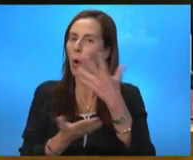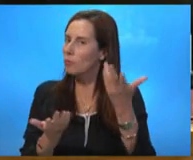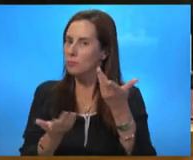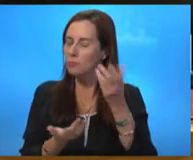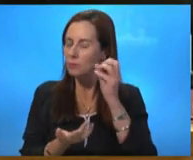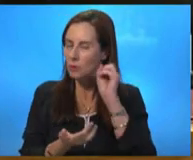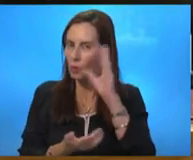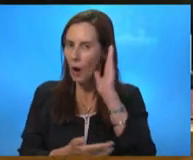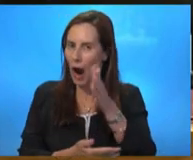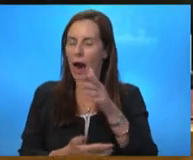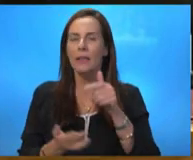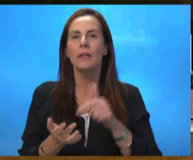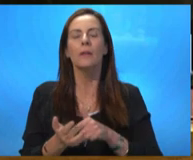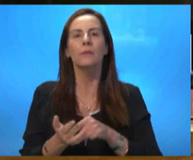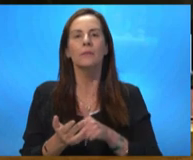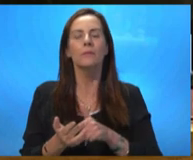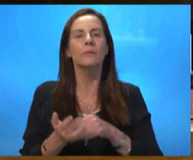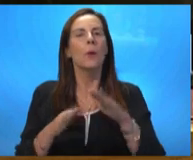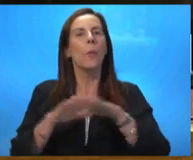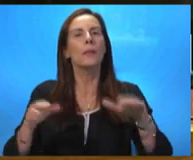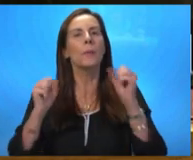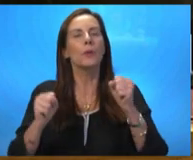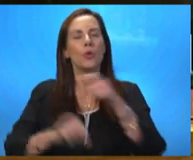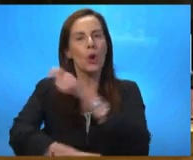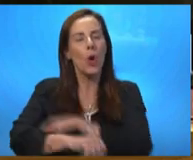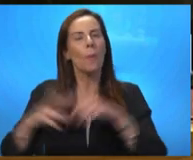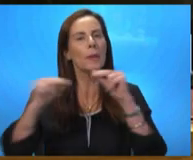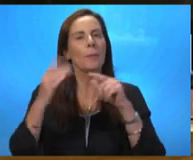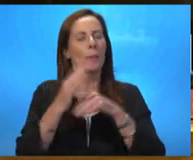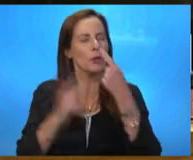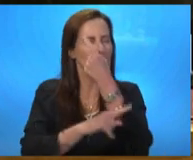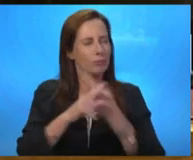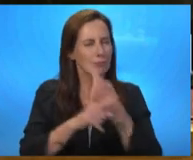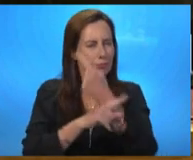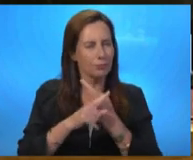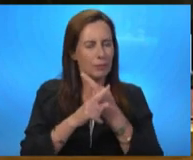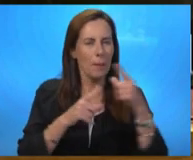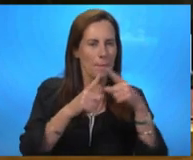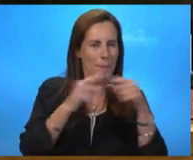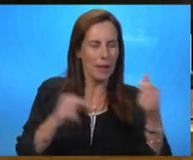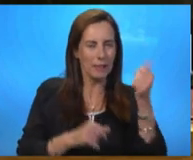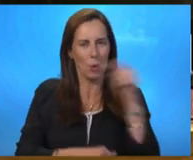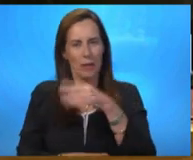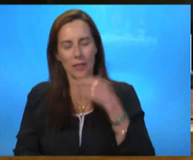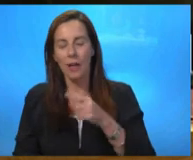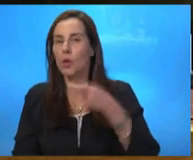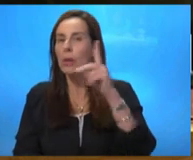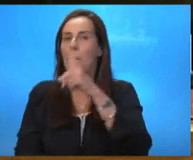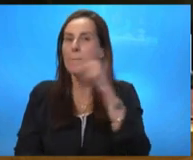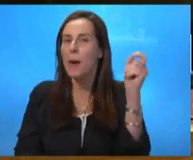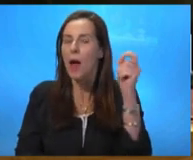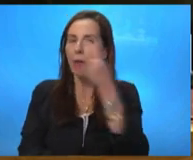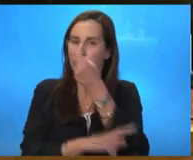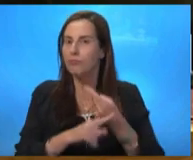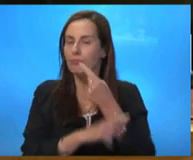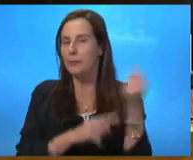ישיר. מועצת הביטחון של האום דנה כעת בירי הרקטות והפצמרים מעזה אתמול. יותר מ-100 שוגרו לשטח